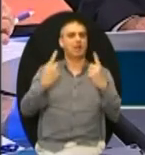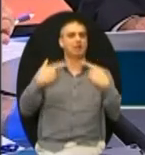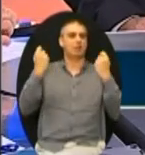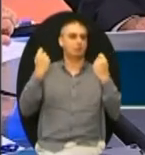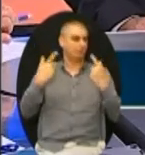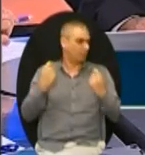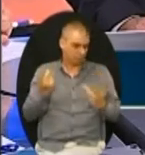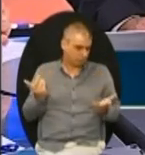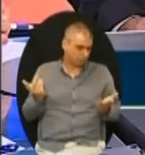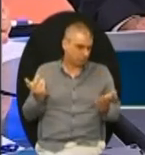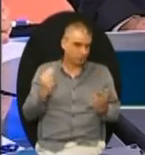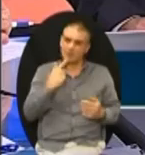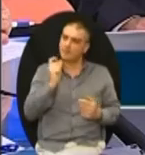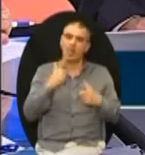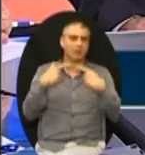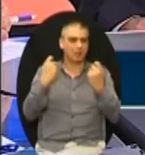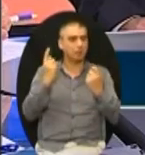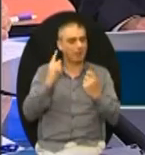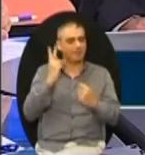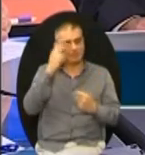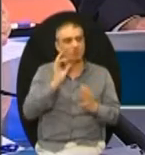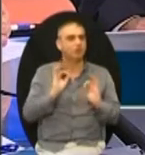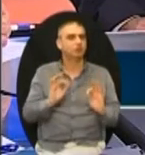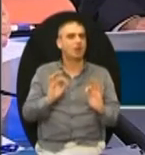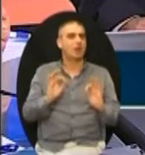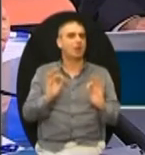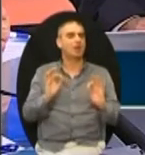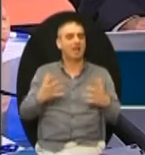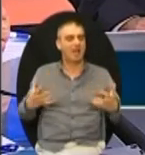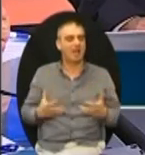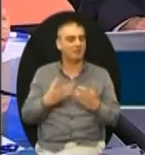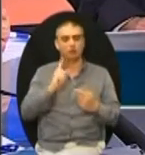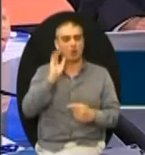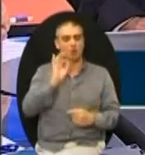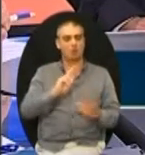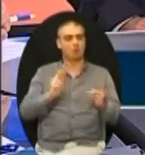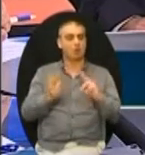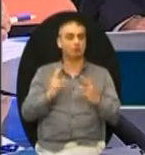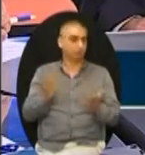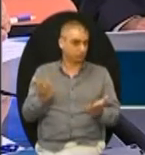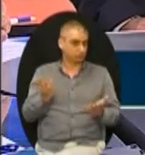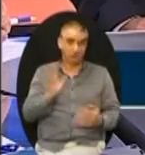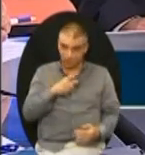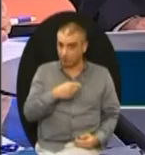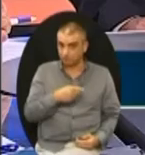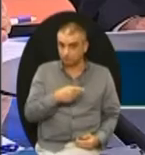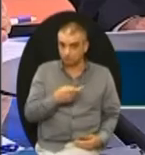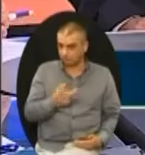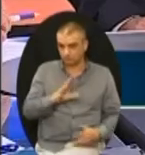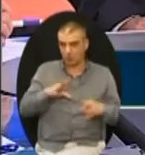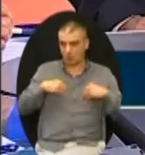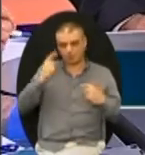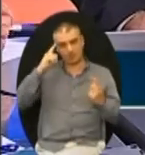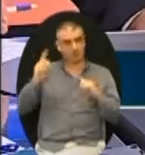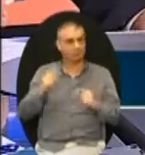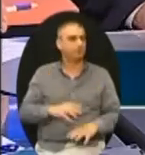תרבותי. תרבותי לא רק במובן של המילה תרבות, אלא במובן של חברה שלא פוגעת אחד בשני, אגם שהיא חלוקה